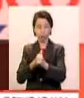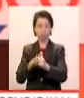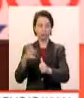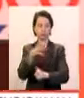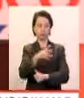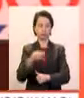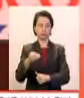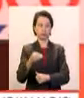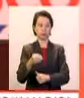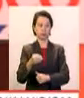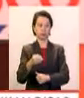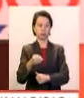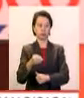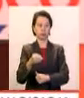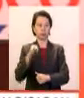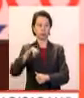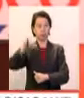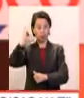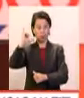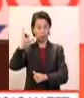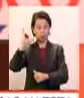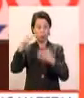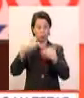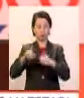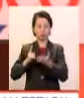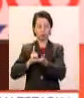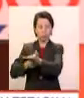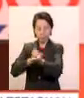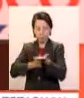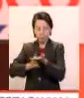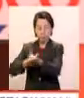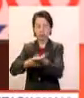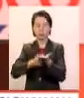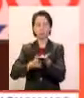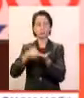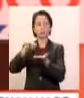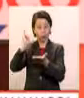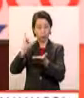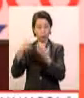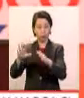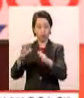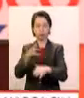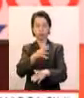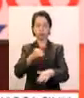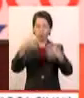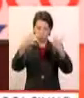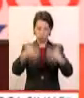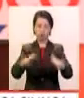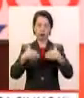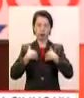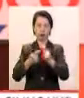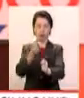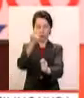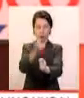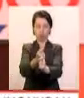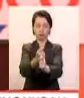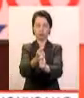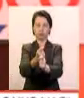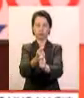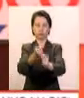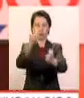Menteri semalam telah membincangkannya dan telah ada ketetapan dan